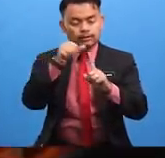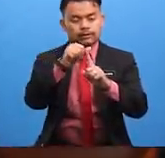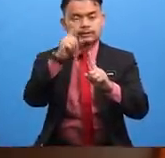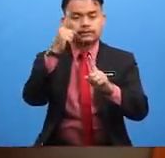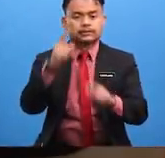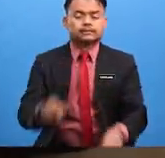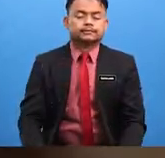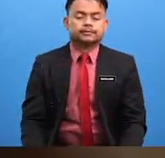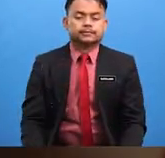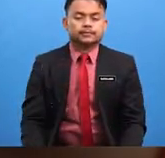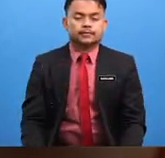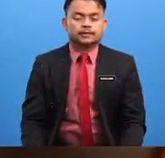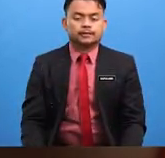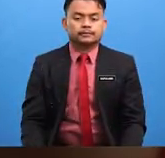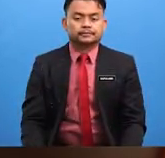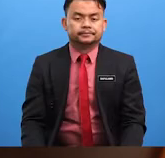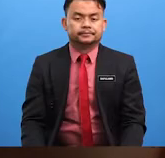selari.